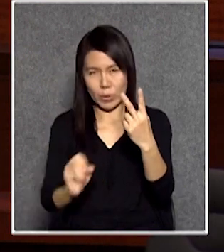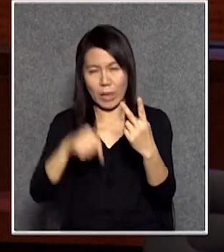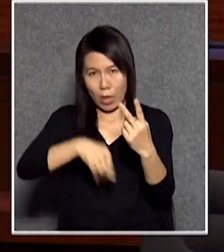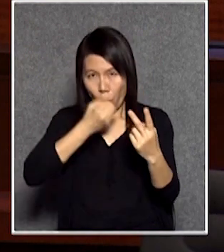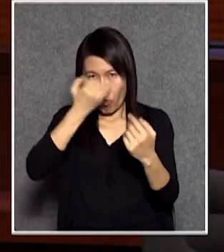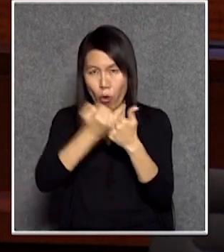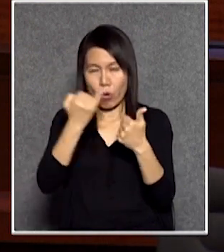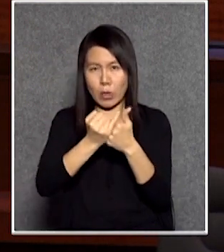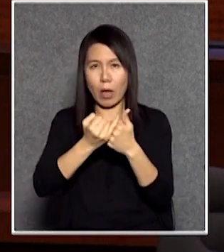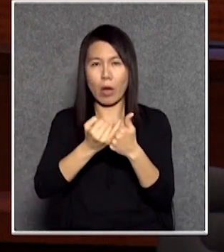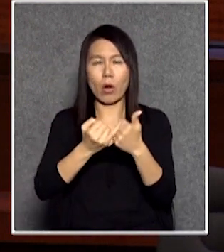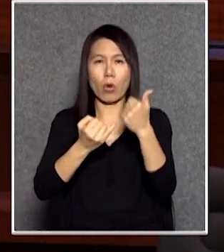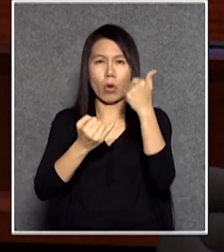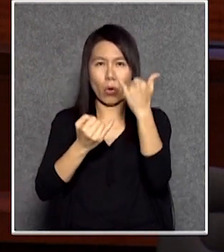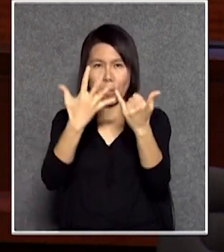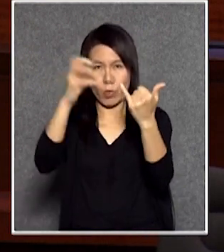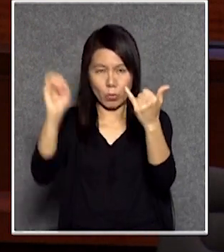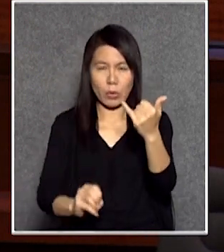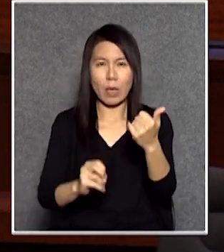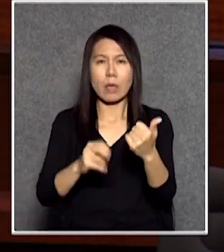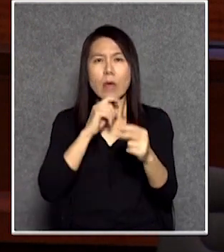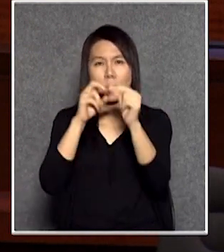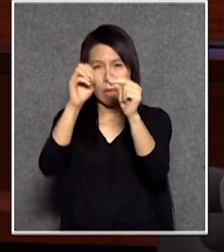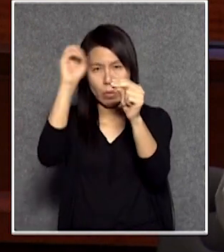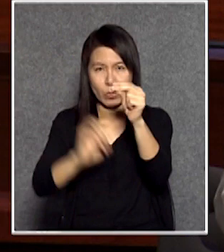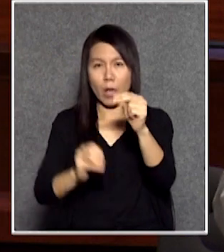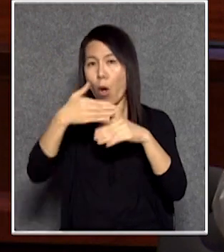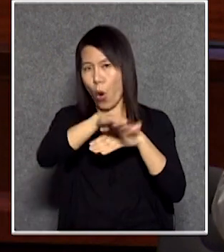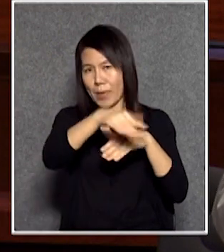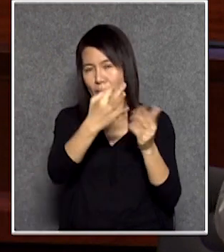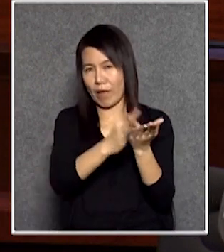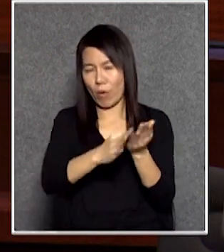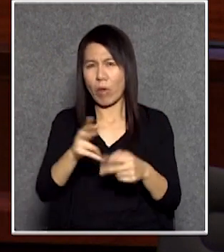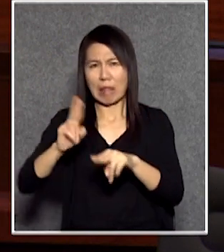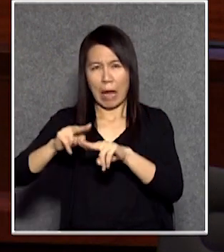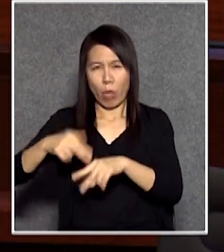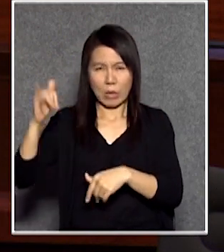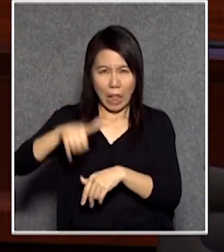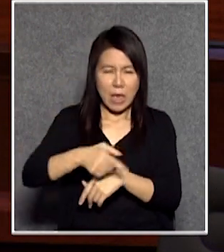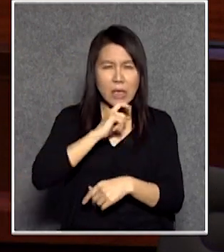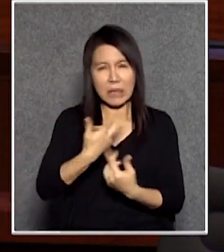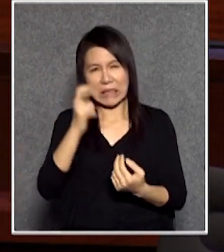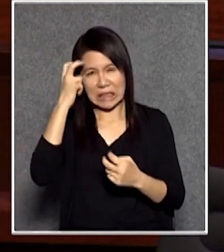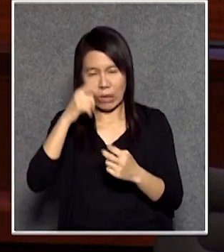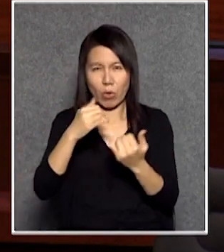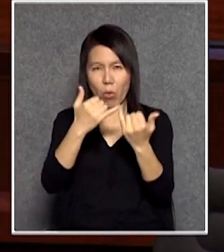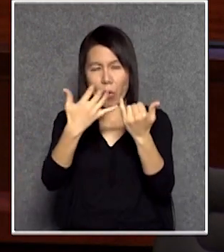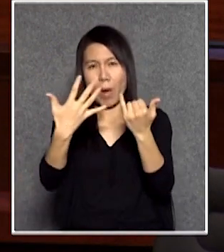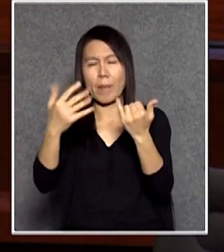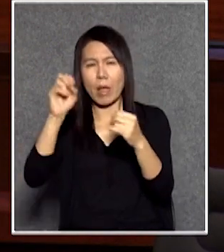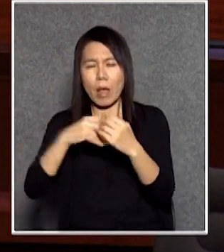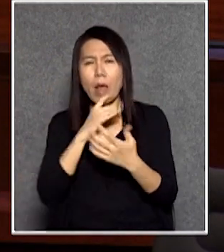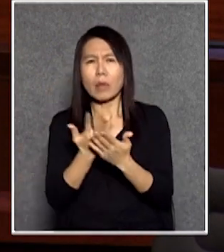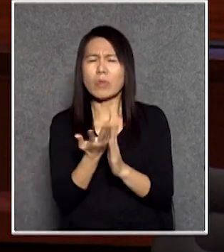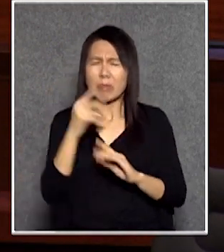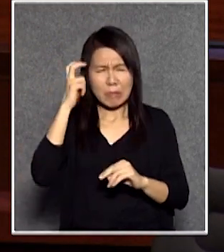有65%是來自中國，7%是來自外地。不少中國研究生為了更佳的就業機會和外國國籍，只視香